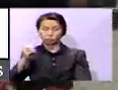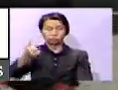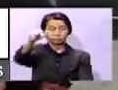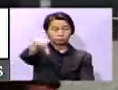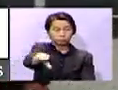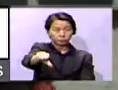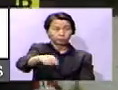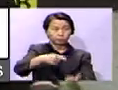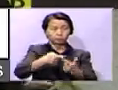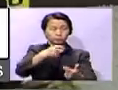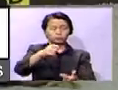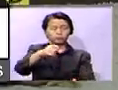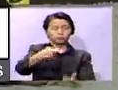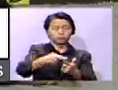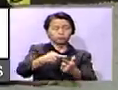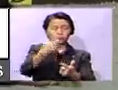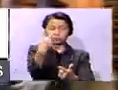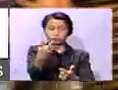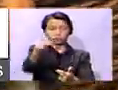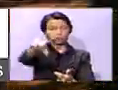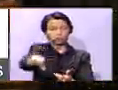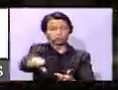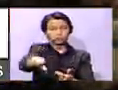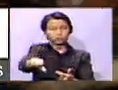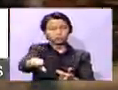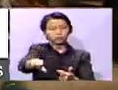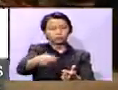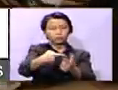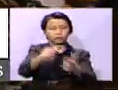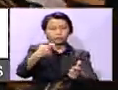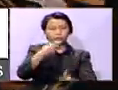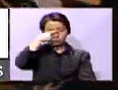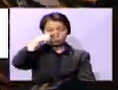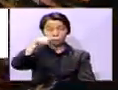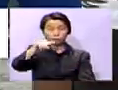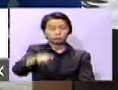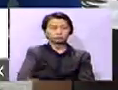menewaskan Piyabut Cham Choi dan Sun Chai Chuan Che Chua dari Thailand.